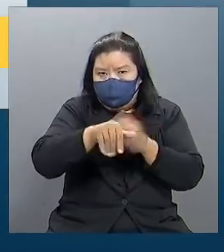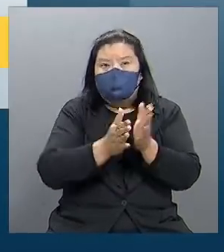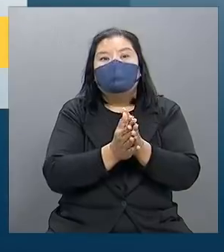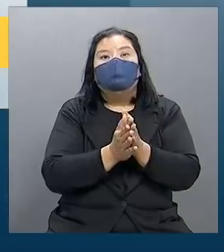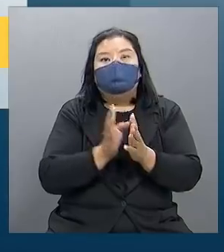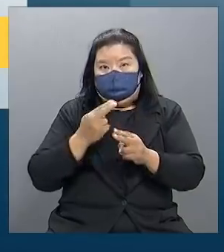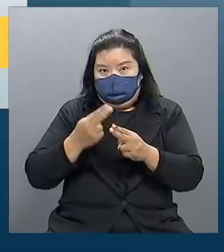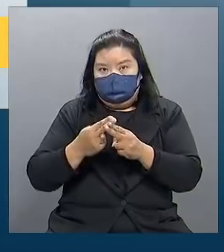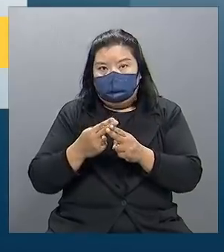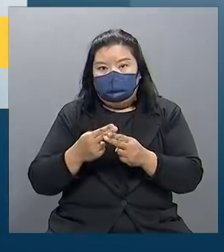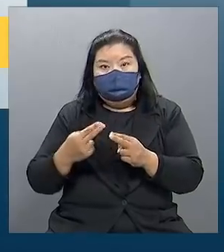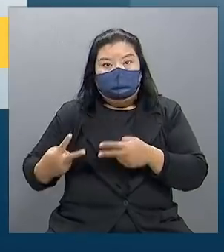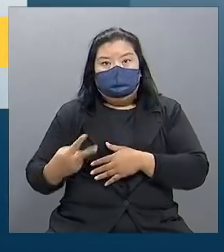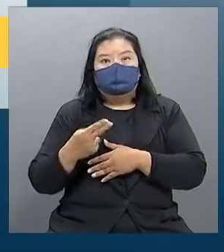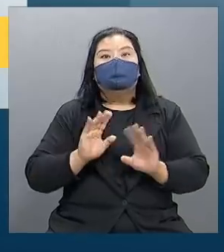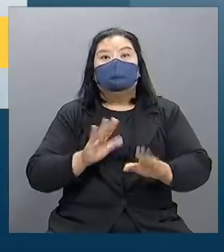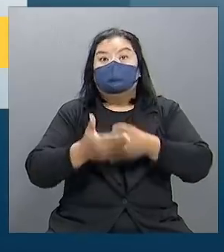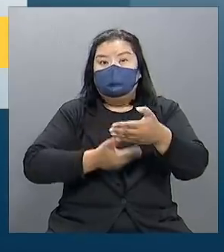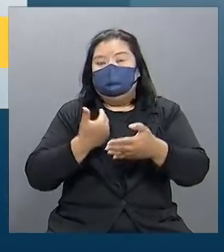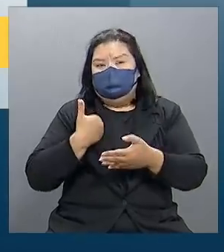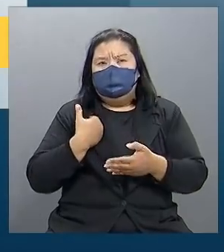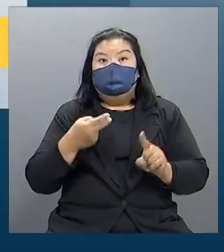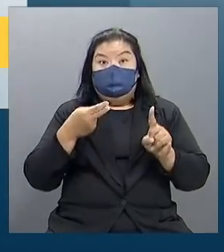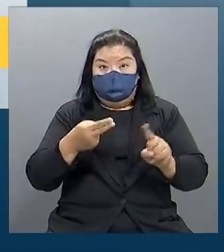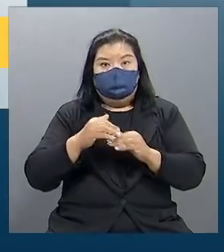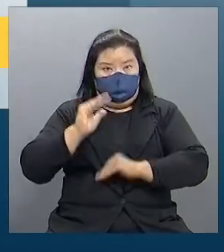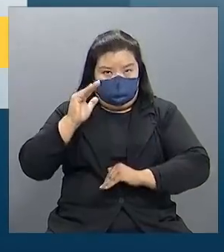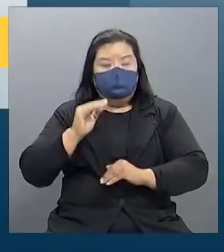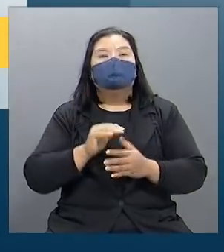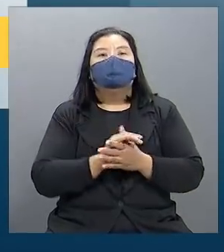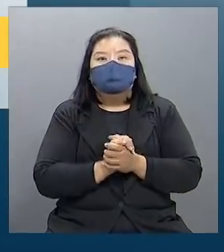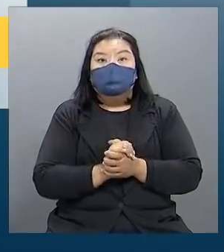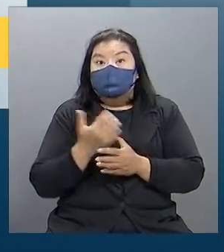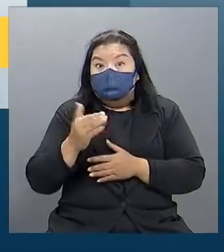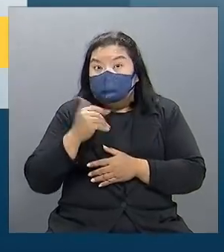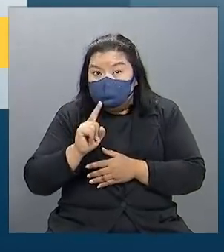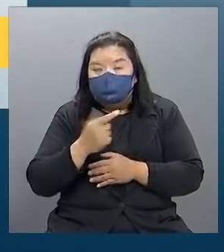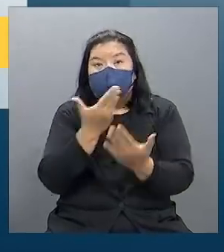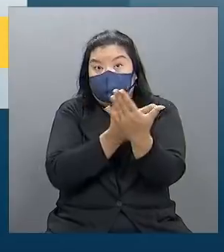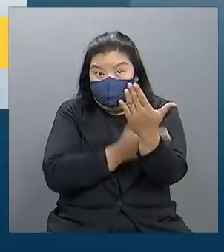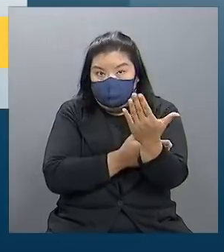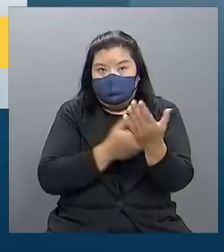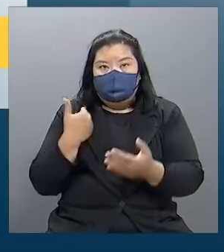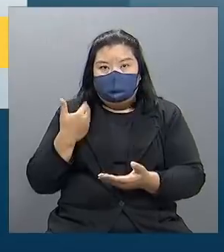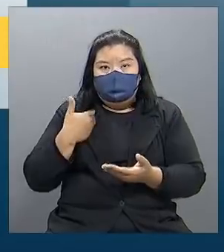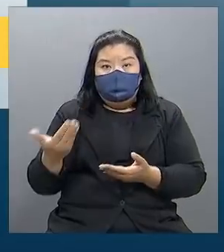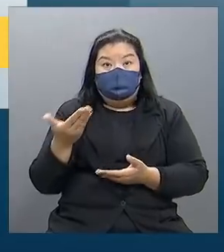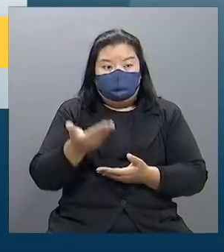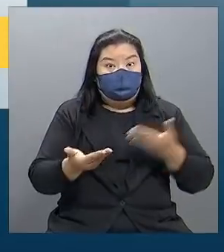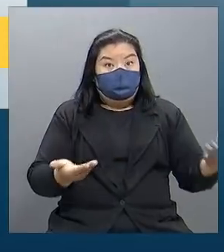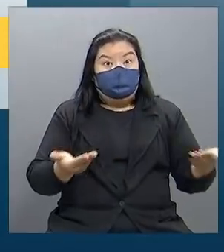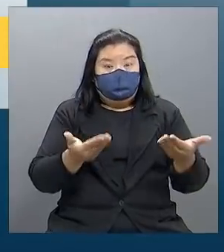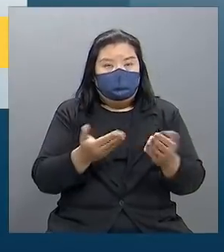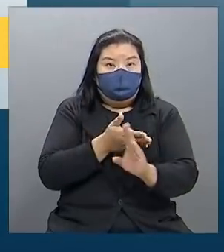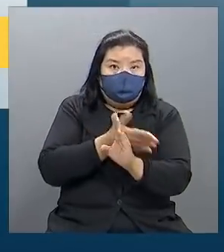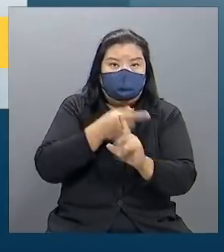กไม่ต่ำกว่า10,000 คนสลาก2ส่วนนี้จะถูกนำมารวมกับโควต้าที่เปิดลงทะเบียนไปเมื่อเดือนมกราคมที่